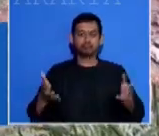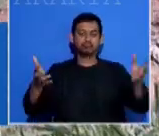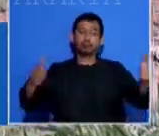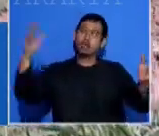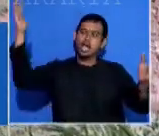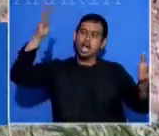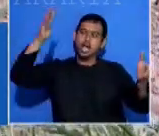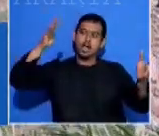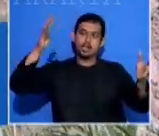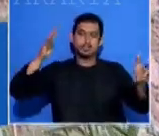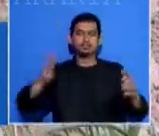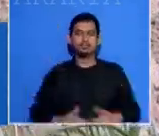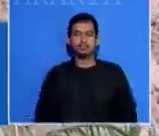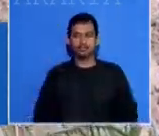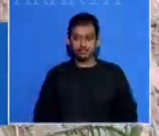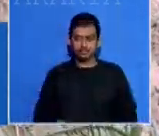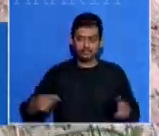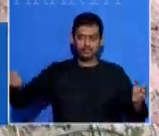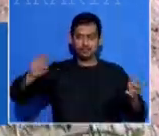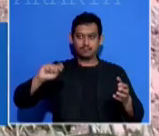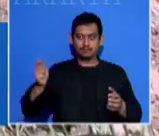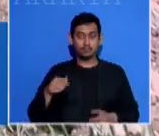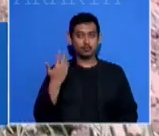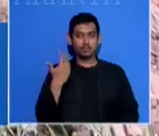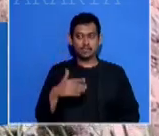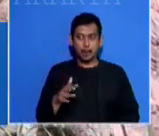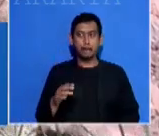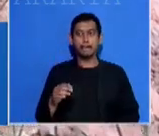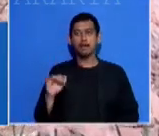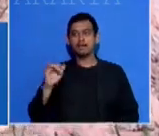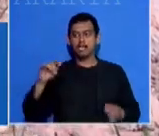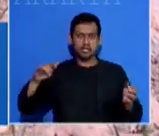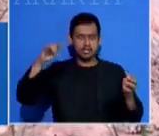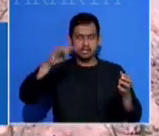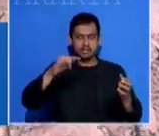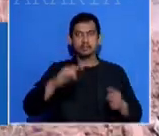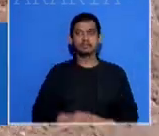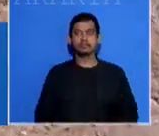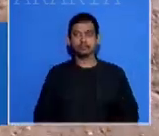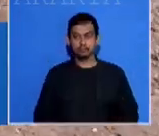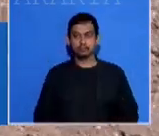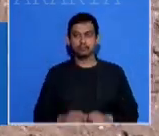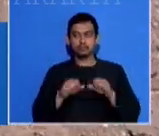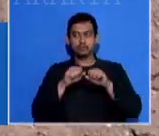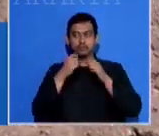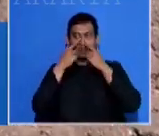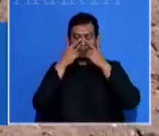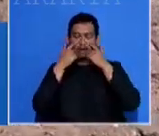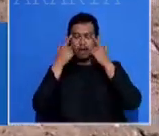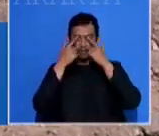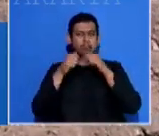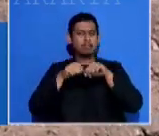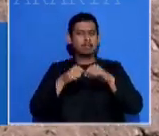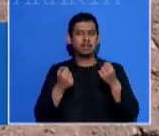nambahaken bilih kanthi dipun guyang mindo tebih saking laler menapa dene cathak ingkang asring risak perangan mripatipun. Rahno